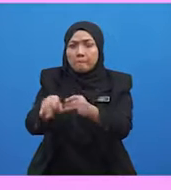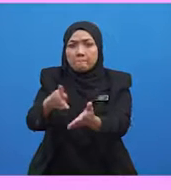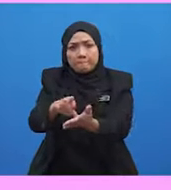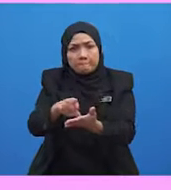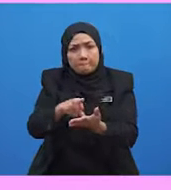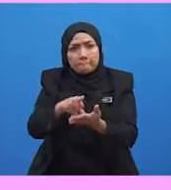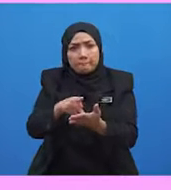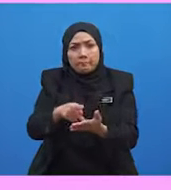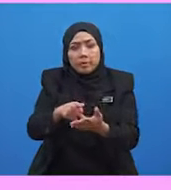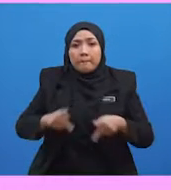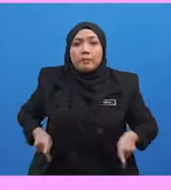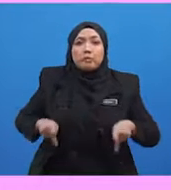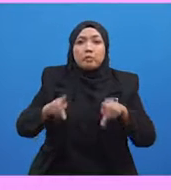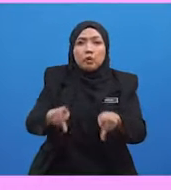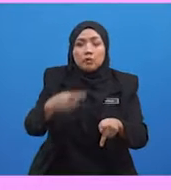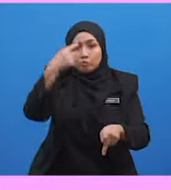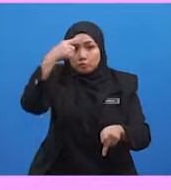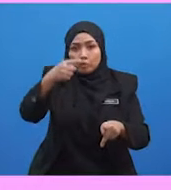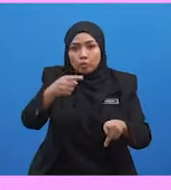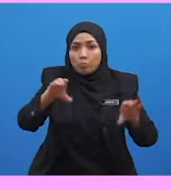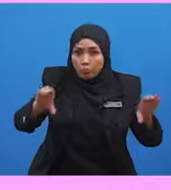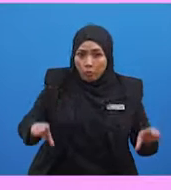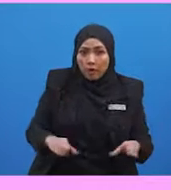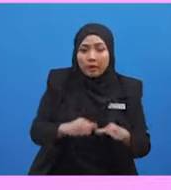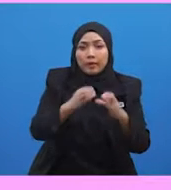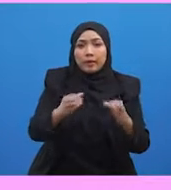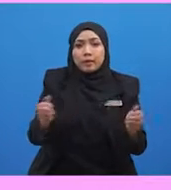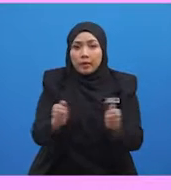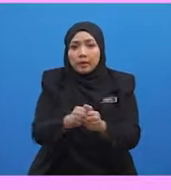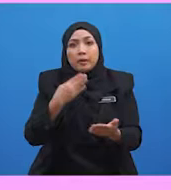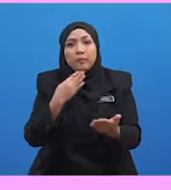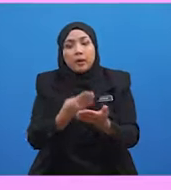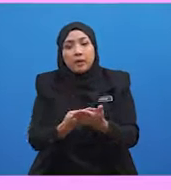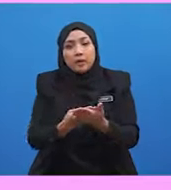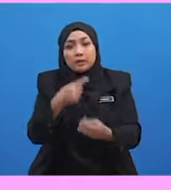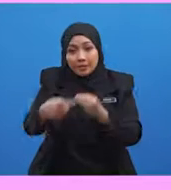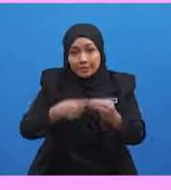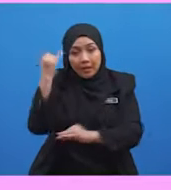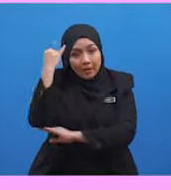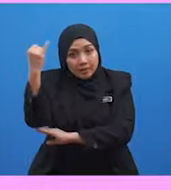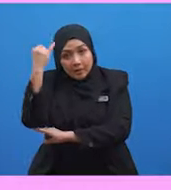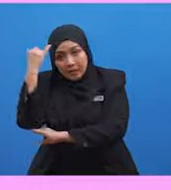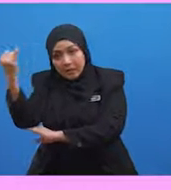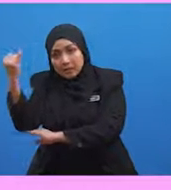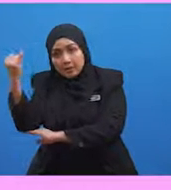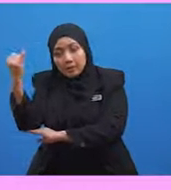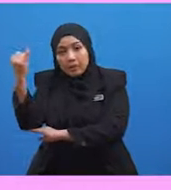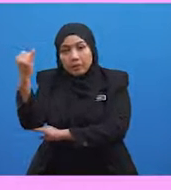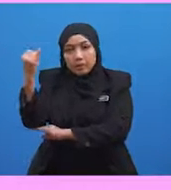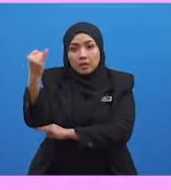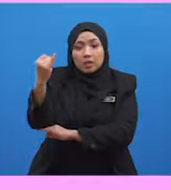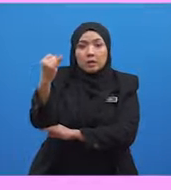berpeluang memperbaiki sesuatu idea yang telah dikemukakan supaya idea